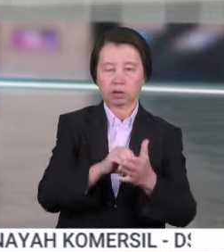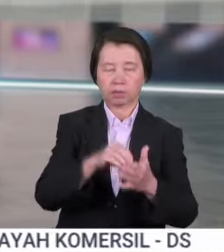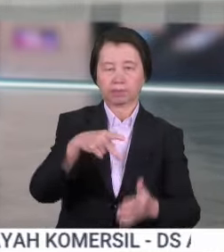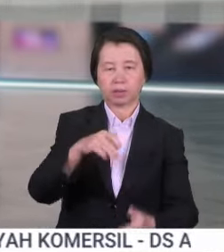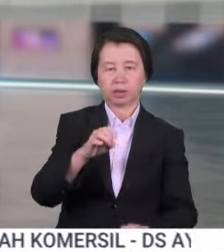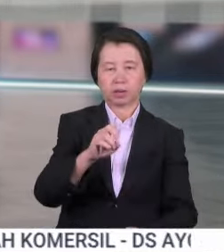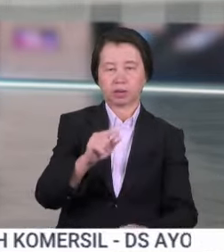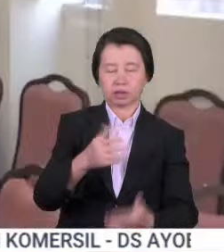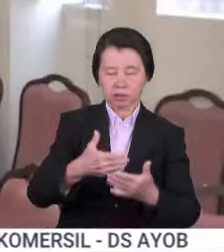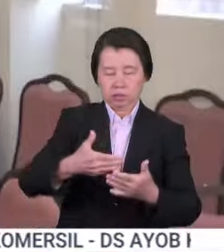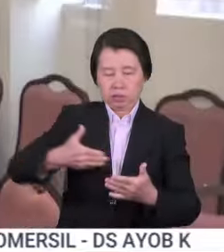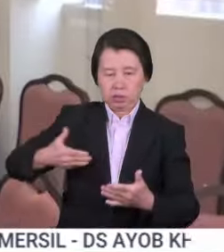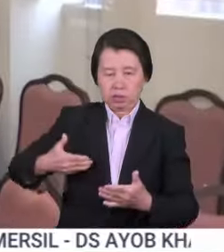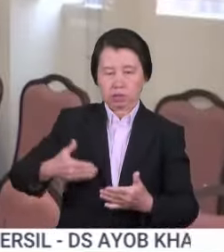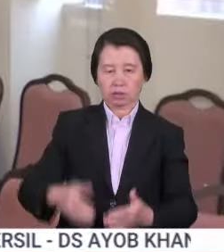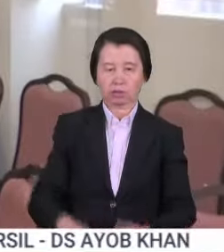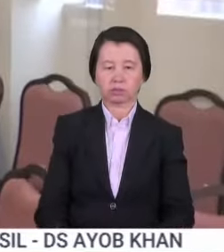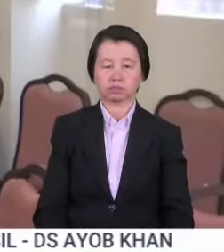ini.